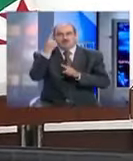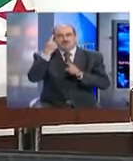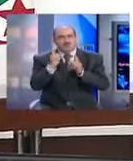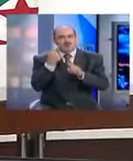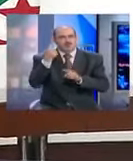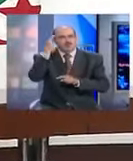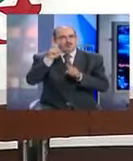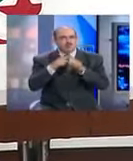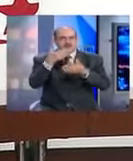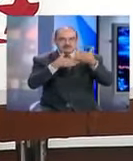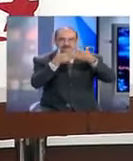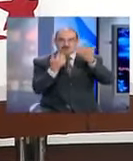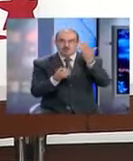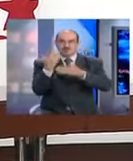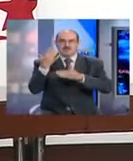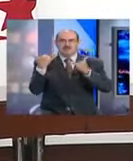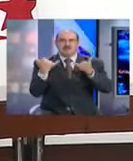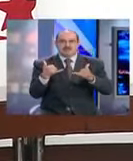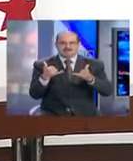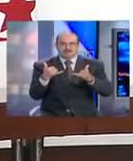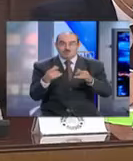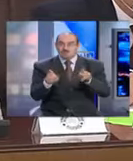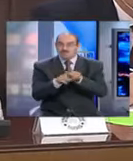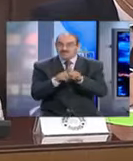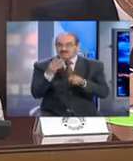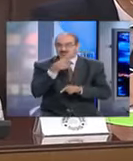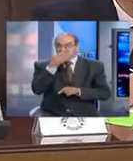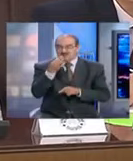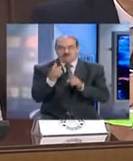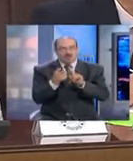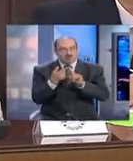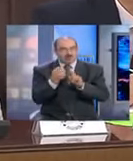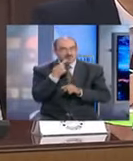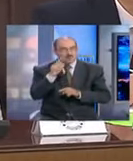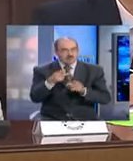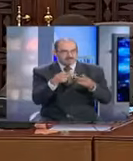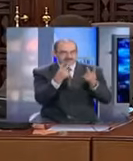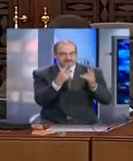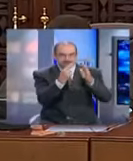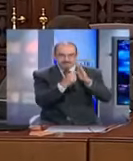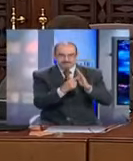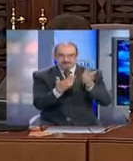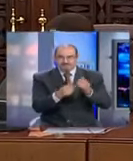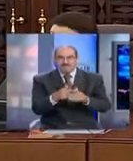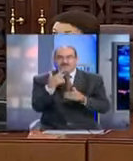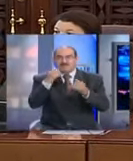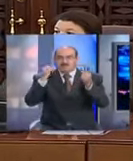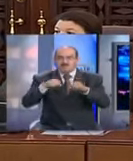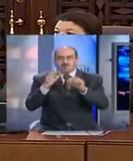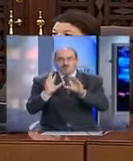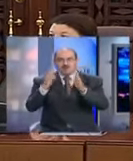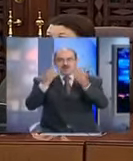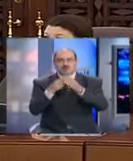رئيسية نحو بناء الجزائر الجديدة، مشددا على وجه الخصوص على ما يلي: الموافقة على إنشاء